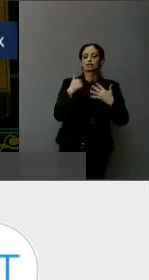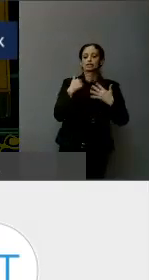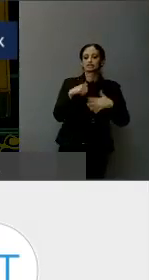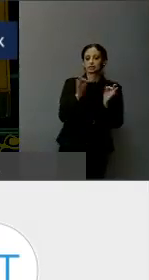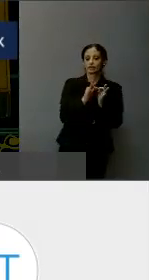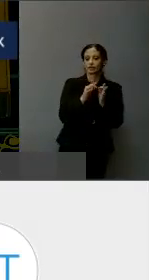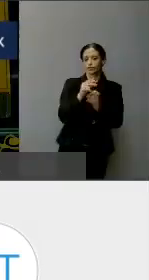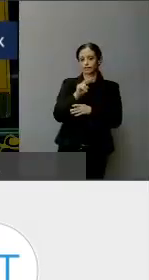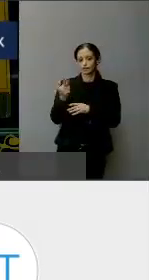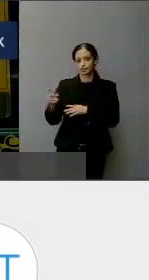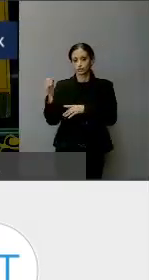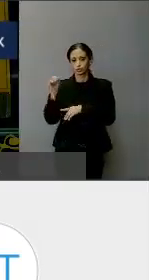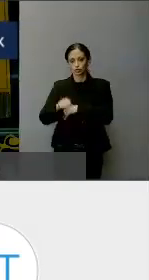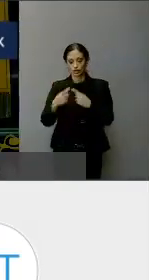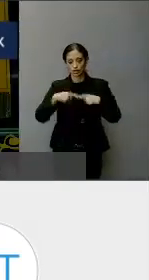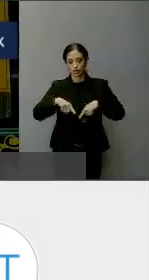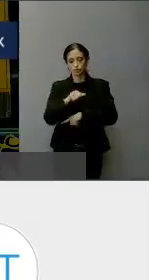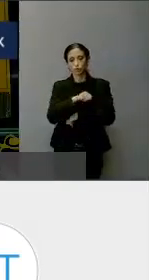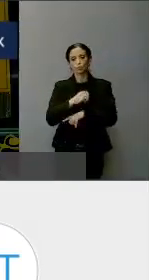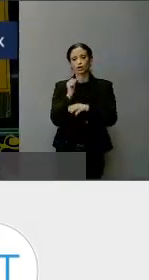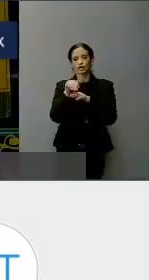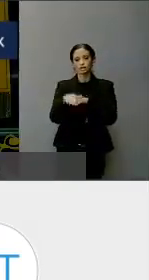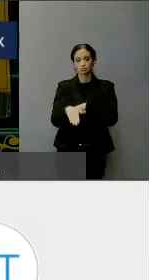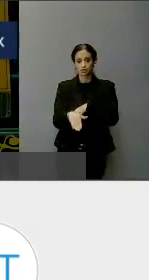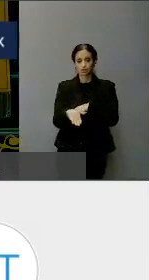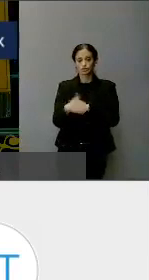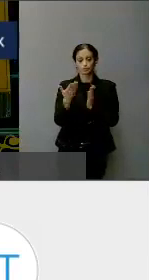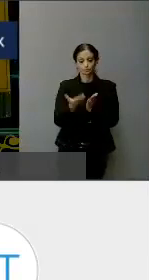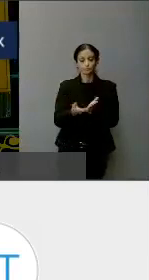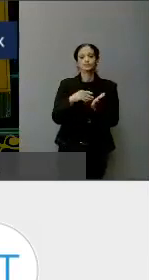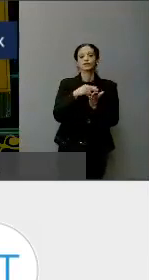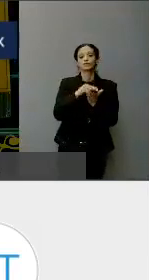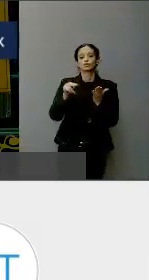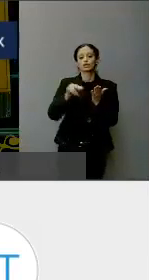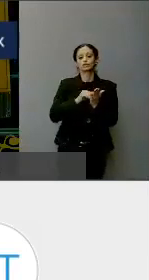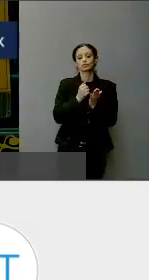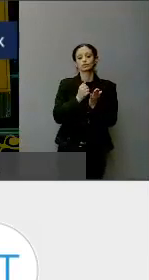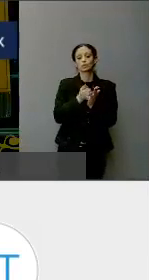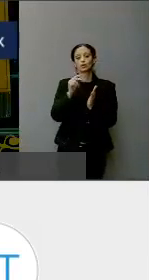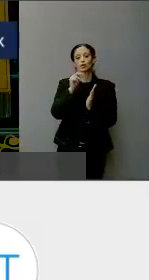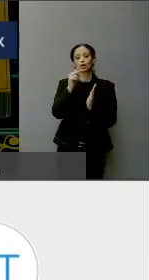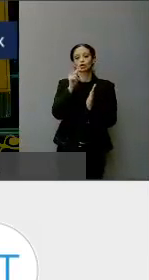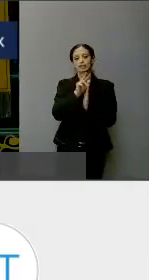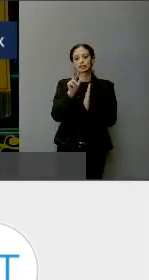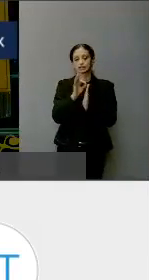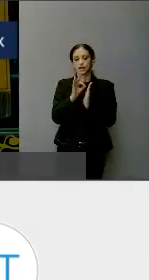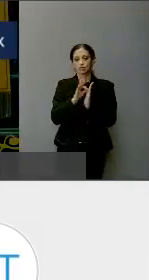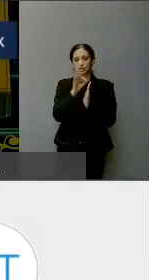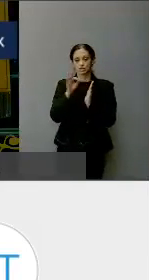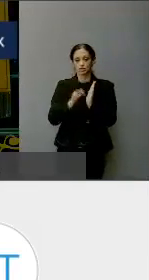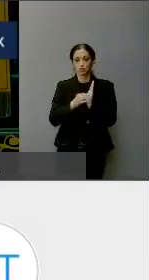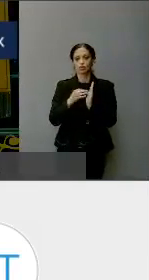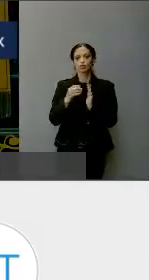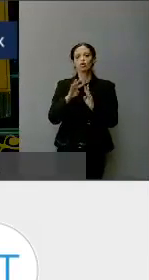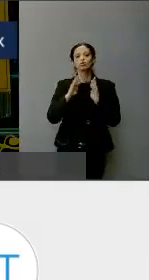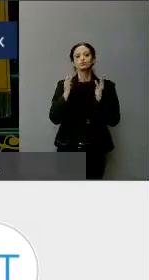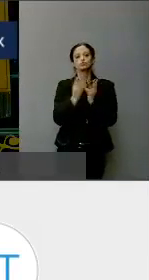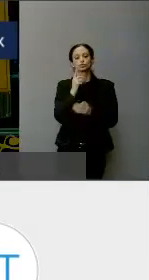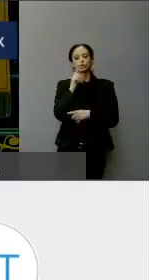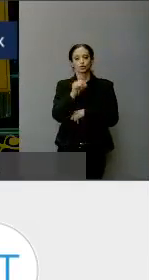contrari il consiglio comunale respinge pongo ora in votazione il numero 33 parere della giunta è